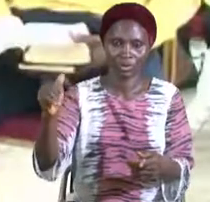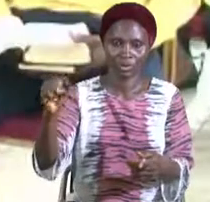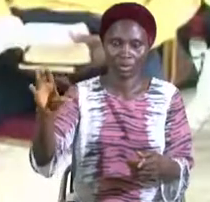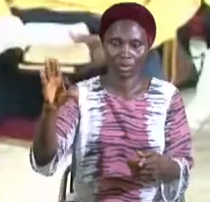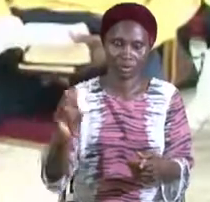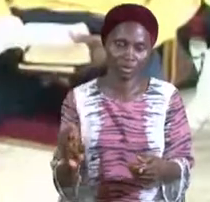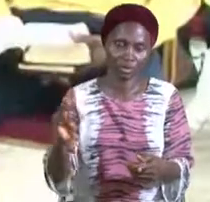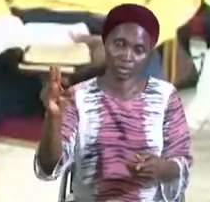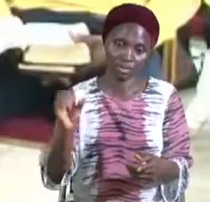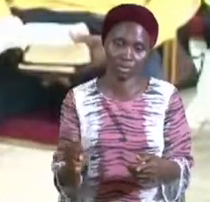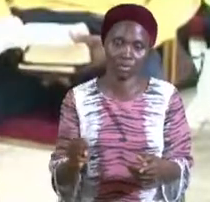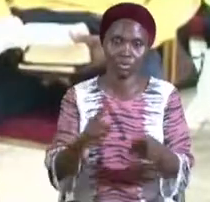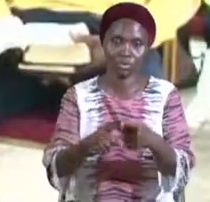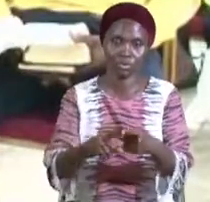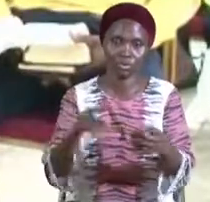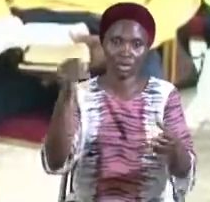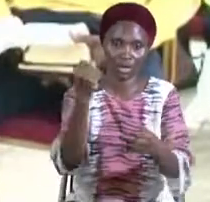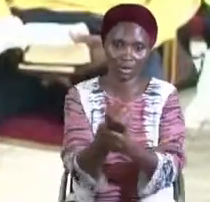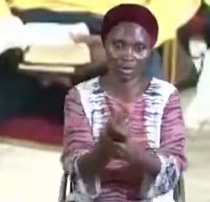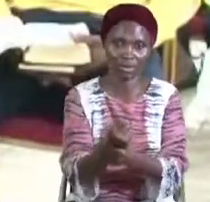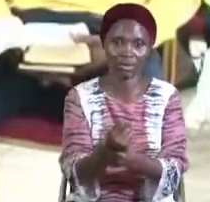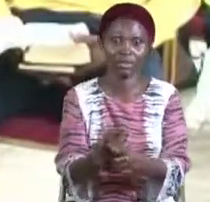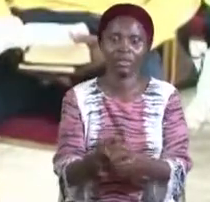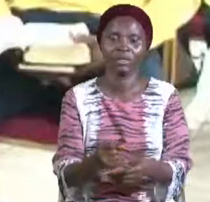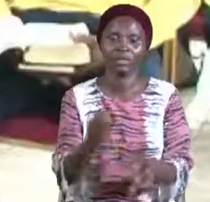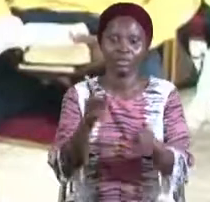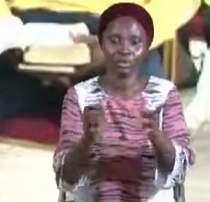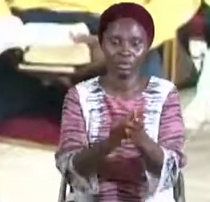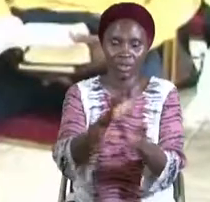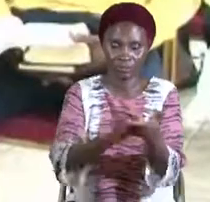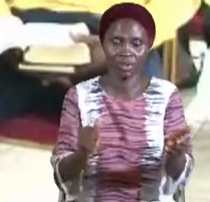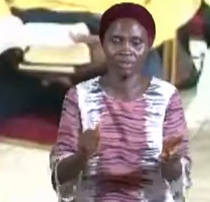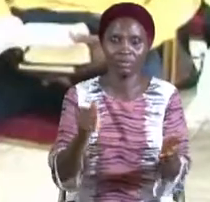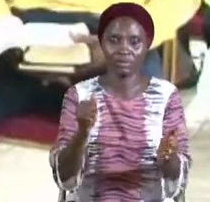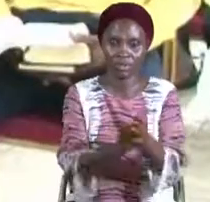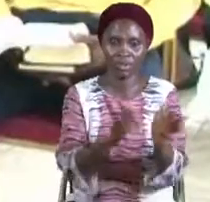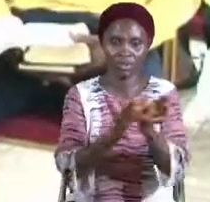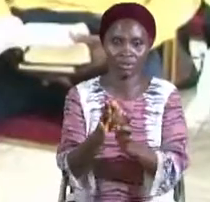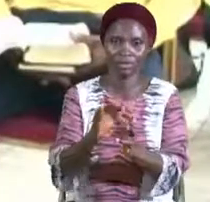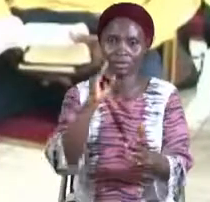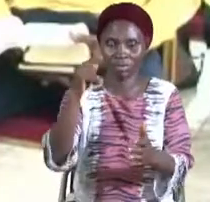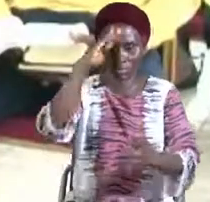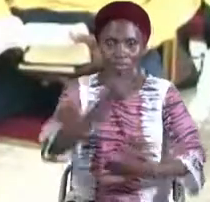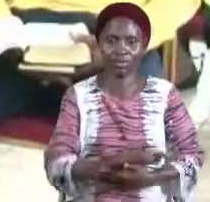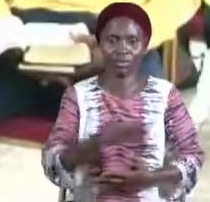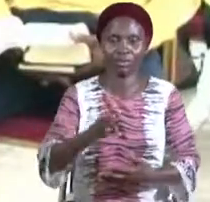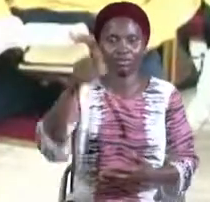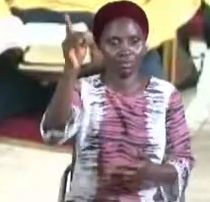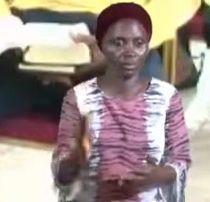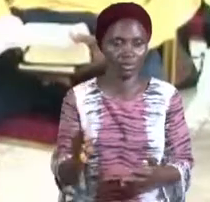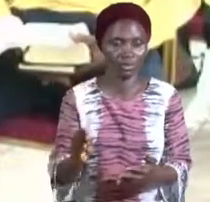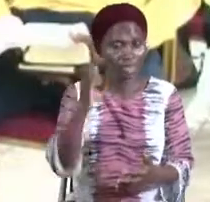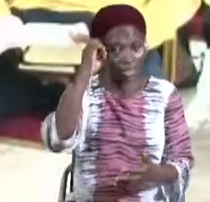ceux-là qui croyaient que Jésus est le Fils de Dieu. Ses yeux ont été maintenant ouverts. Ce que